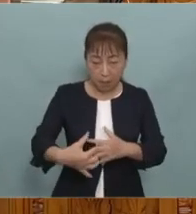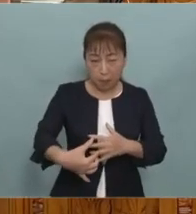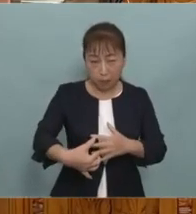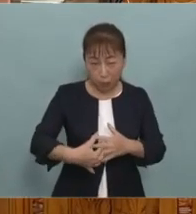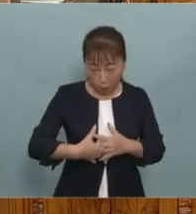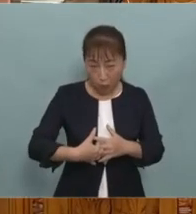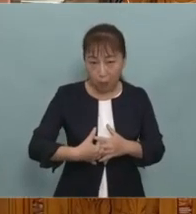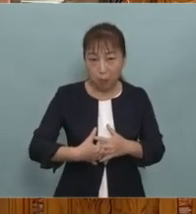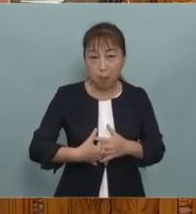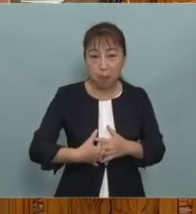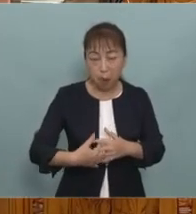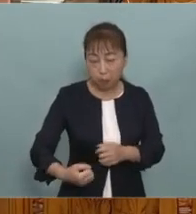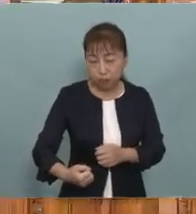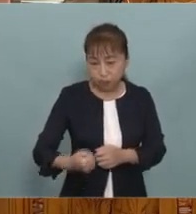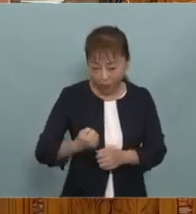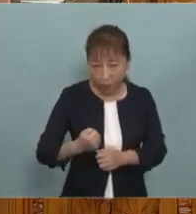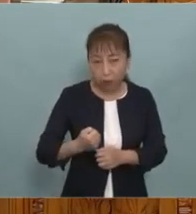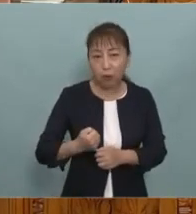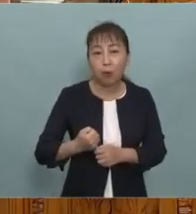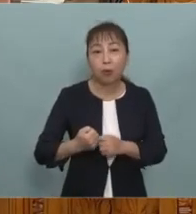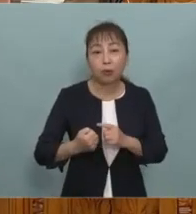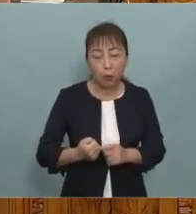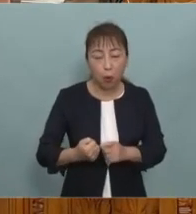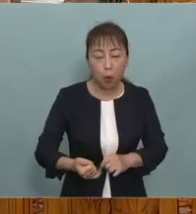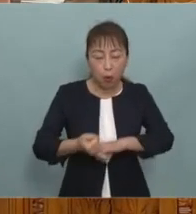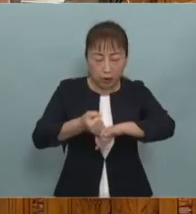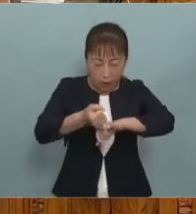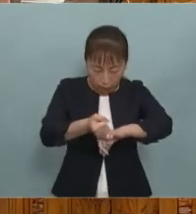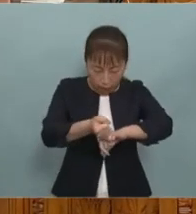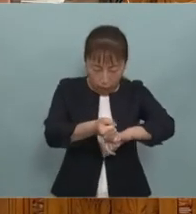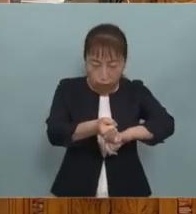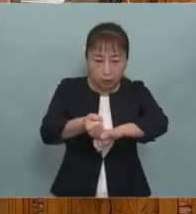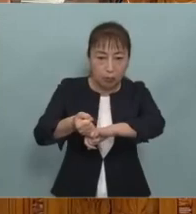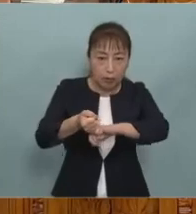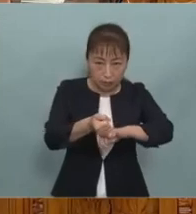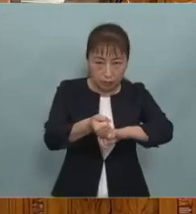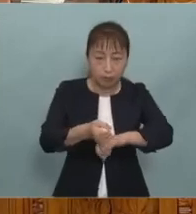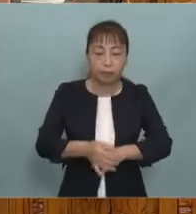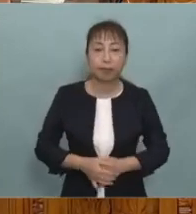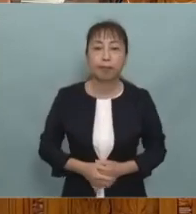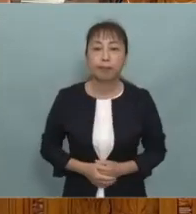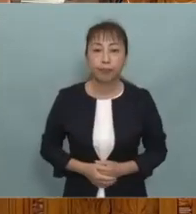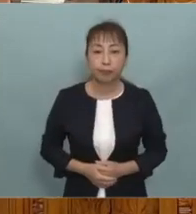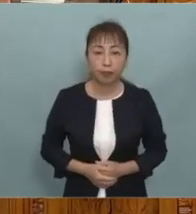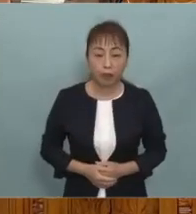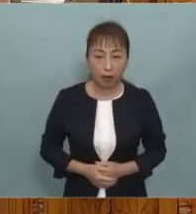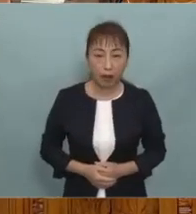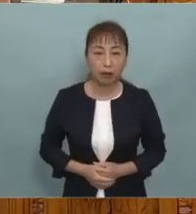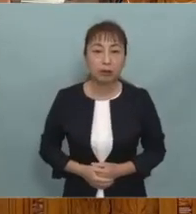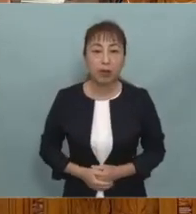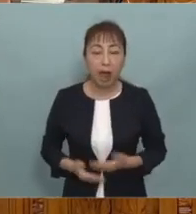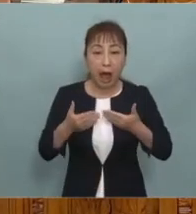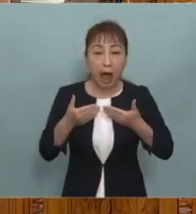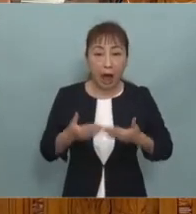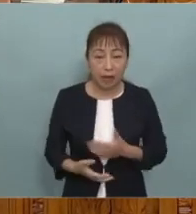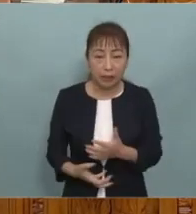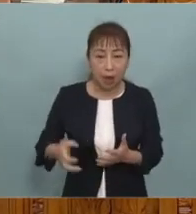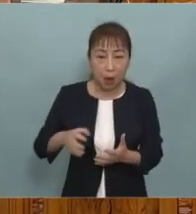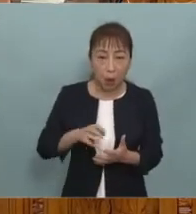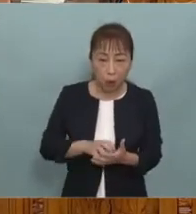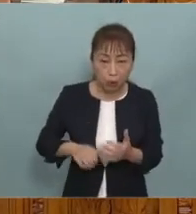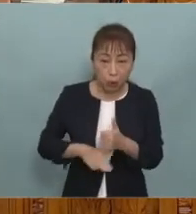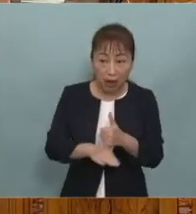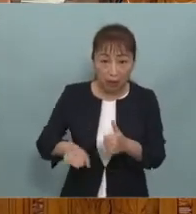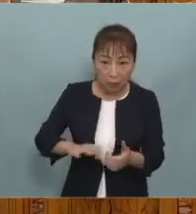努力を最大限していくことを固くご約束申し上げます激変する安全保障環境